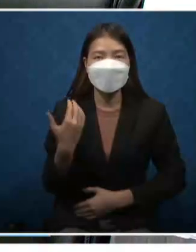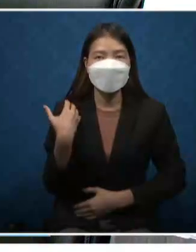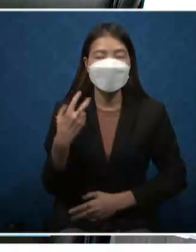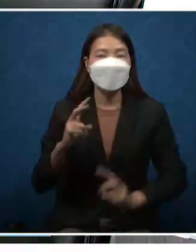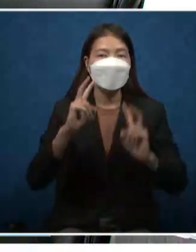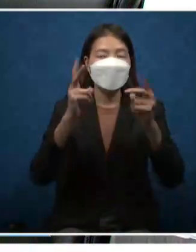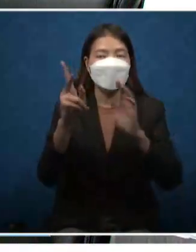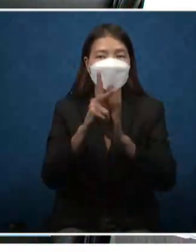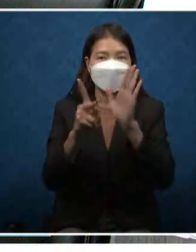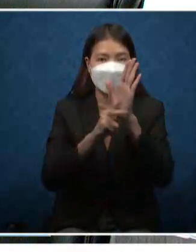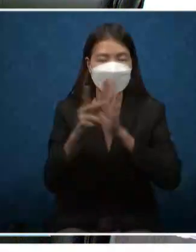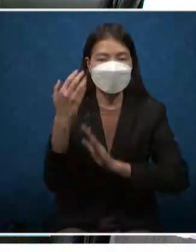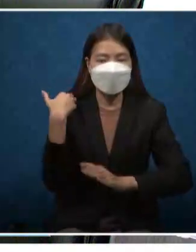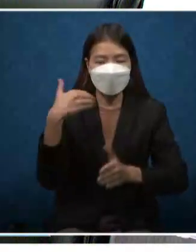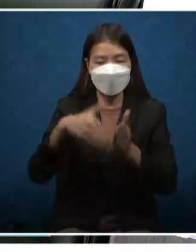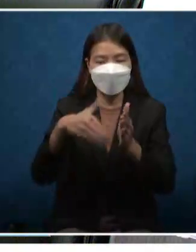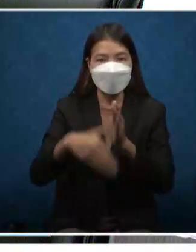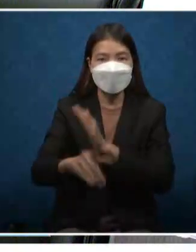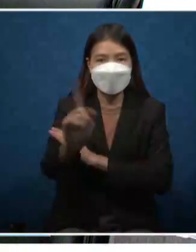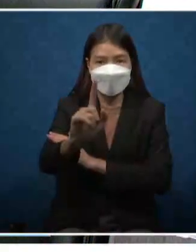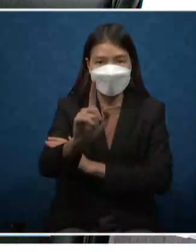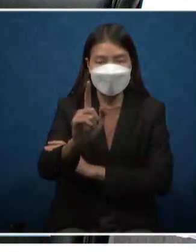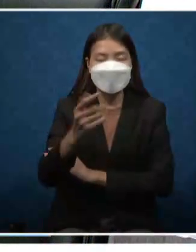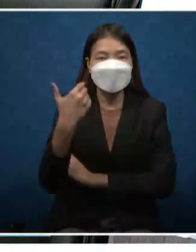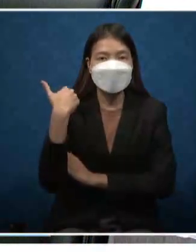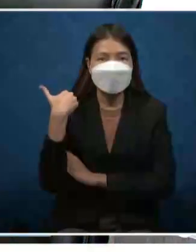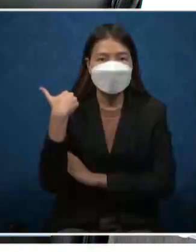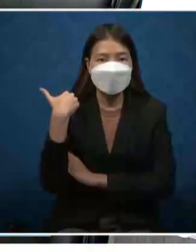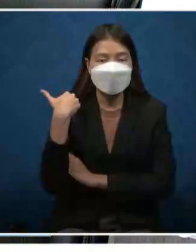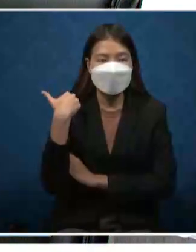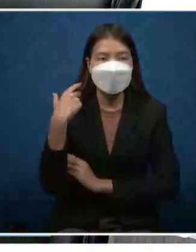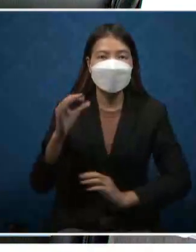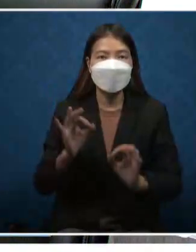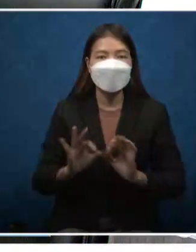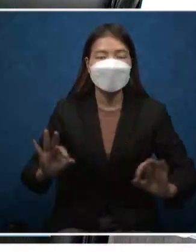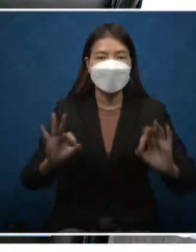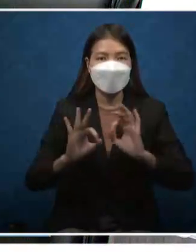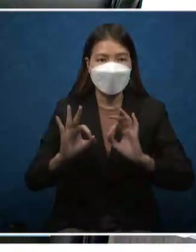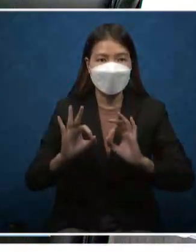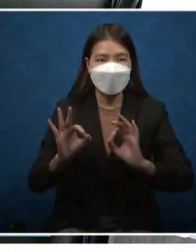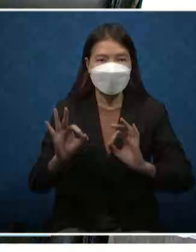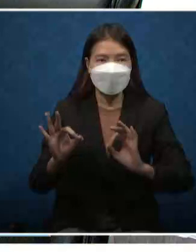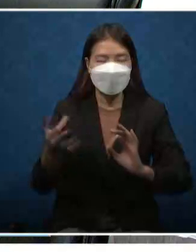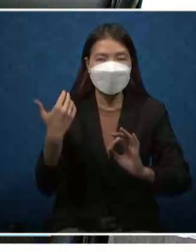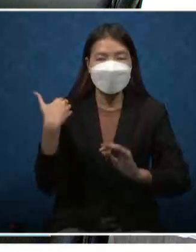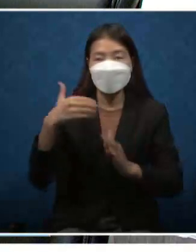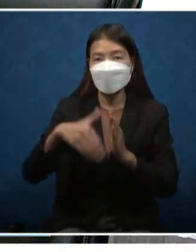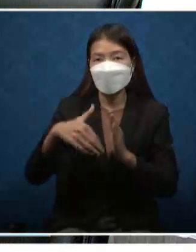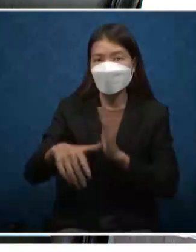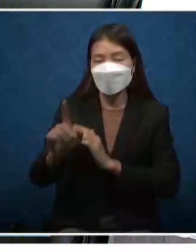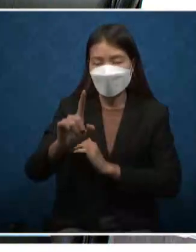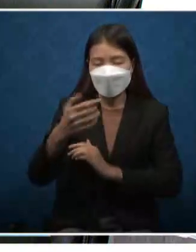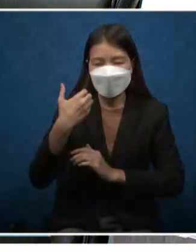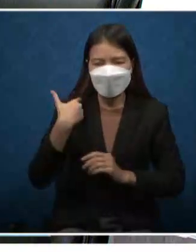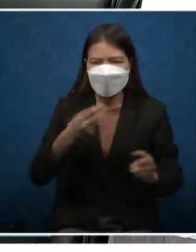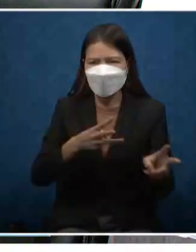ายที่เป็นอุปสรรคในการดำเนินการในประเด็นในข้อกฎหมายที่เป็นอุปสรรคในการดำเนินการเนี่ยท่านมีแนวท